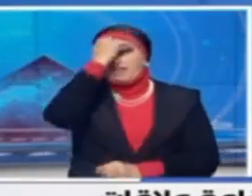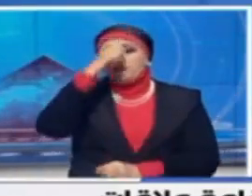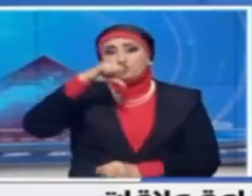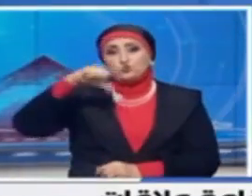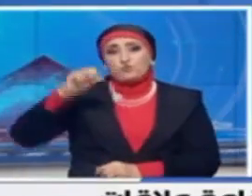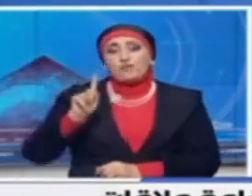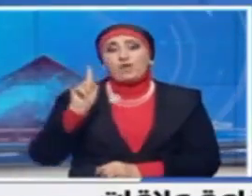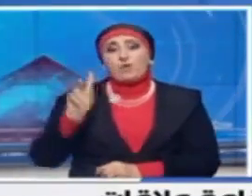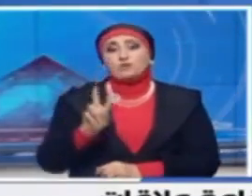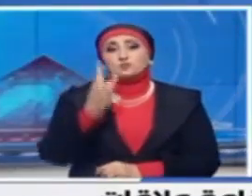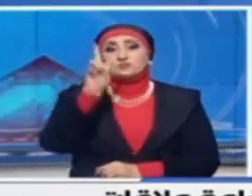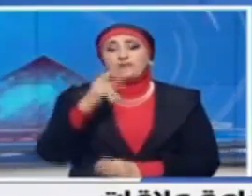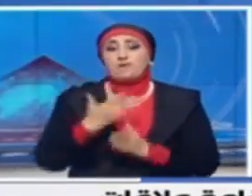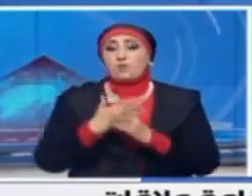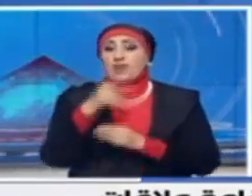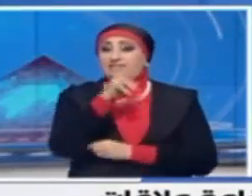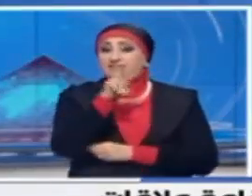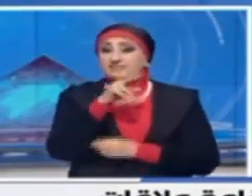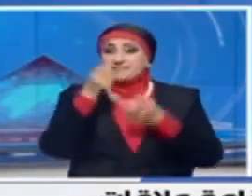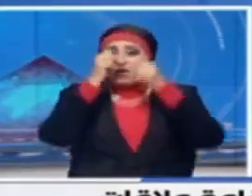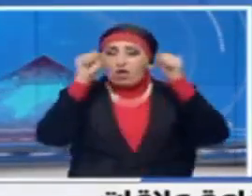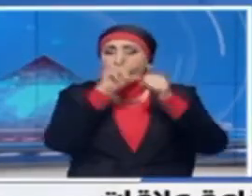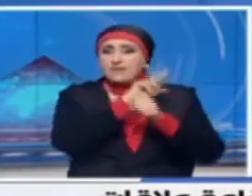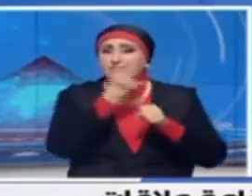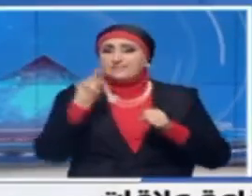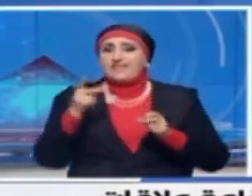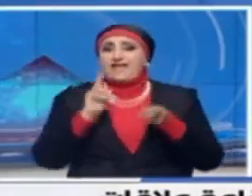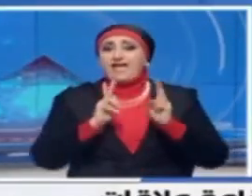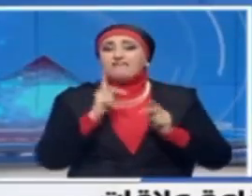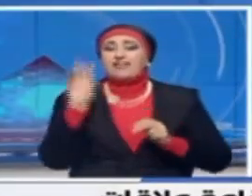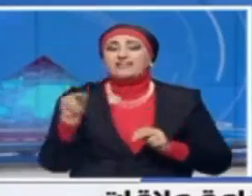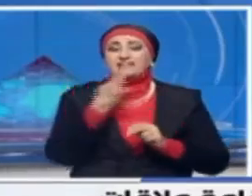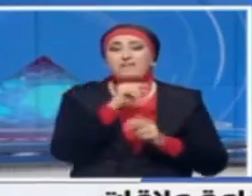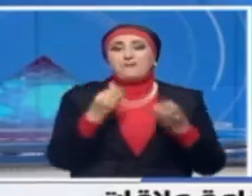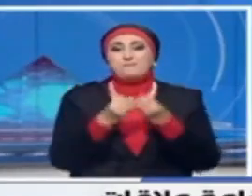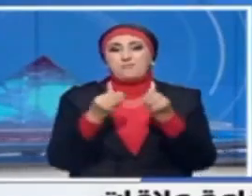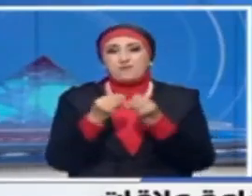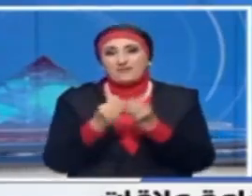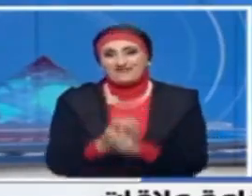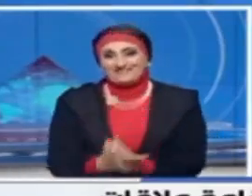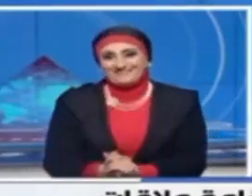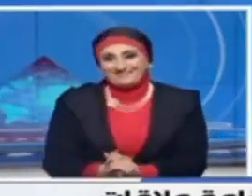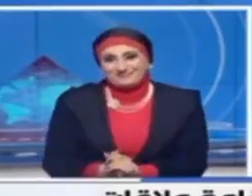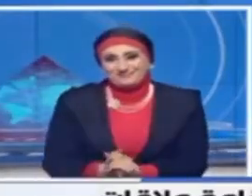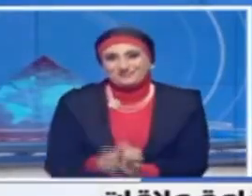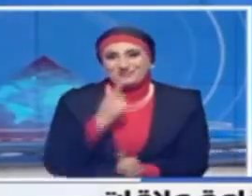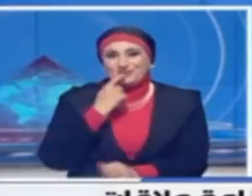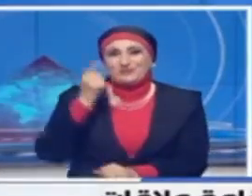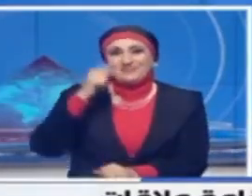1971، وهو ما يجعل السفارتين تحتفلان سنويا بهذه المناسبة من كل عام.